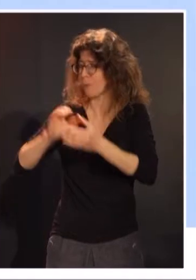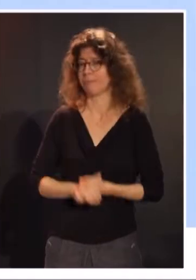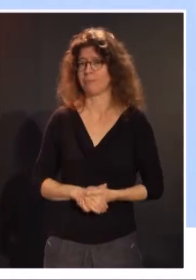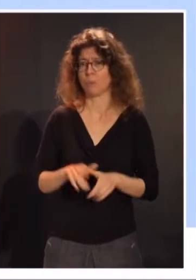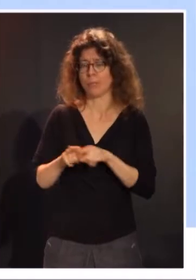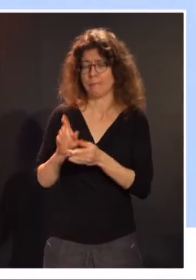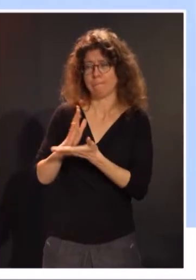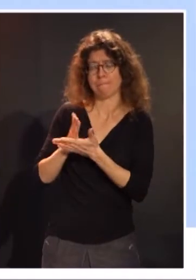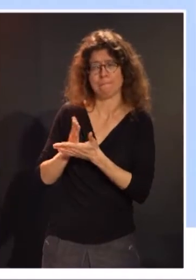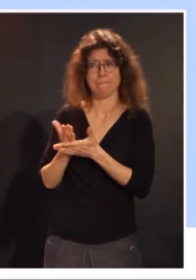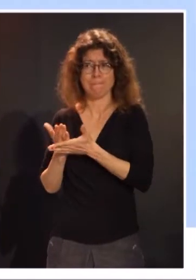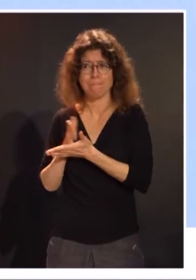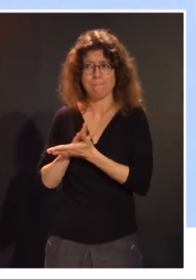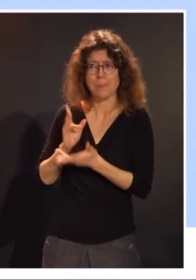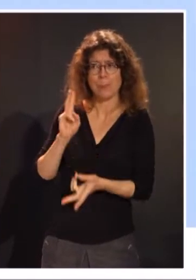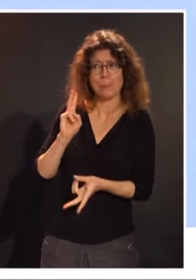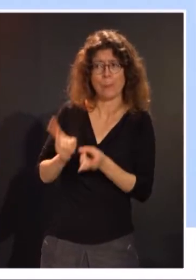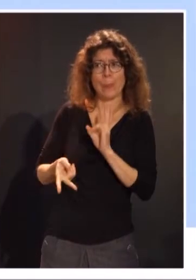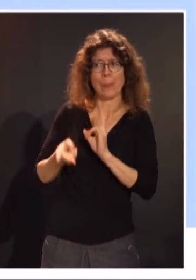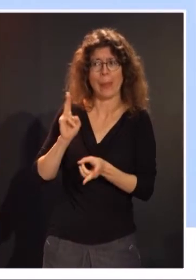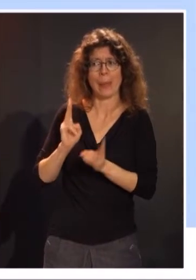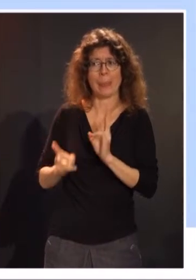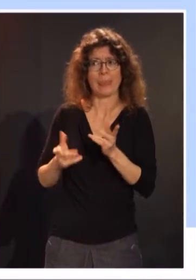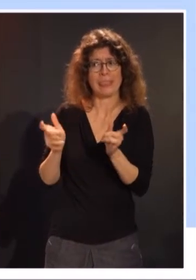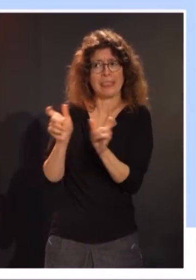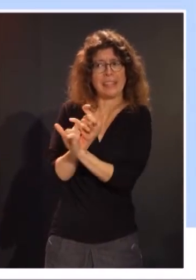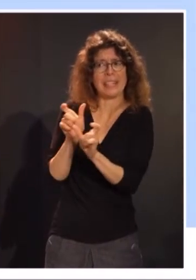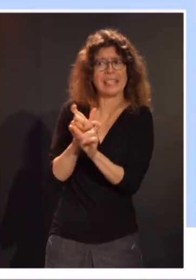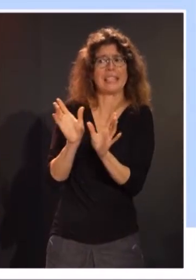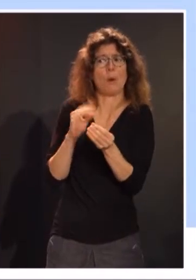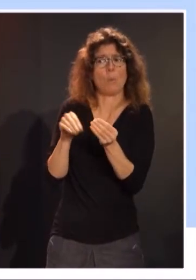à des éléments pouvant faire penser à la dyslexie.